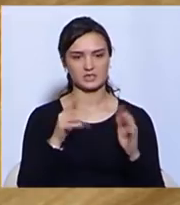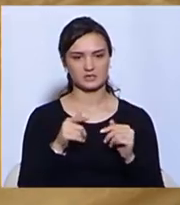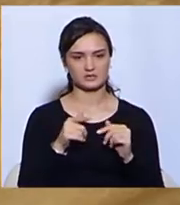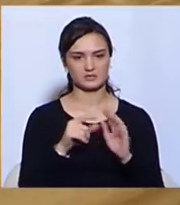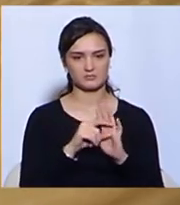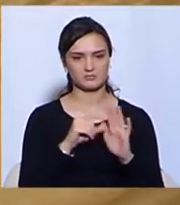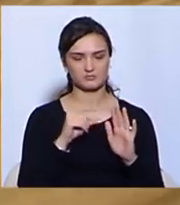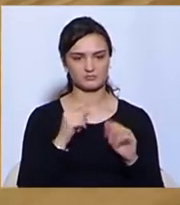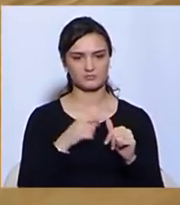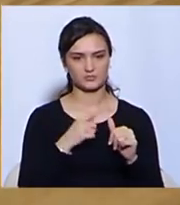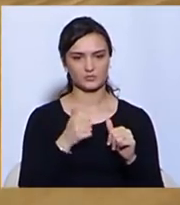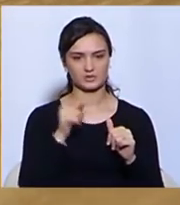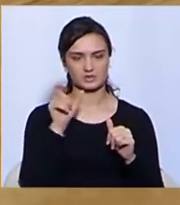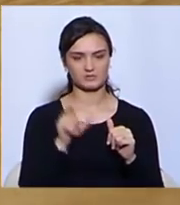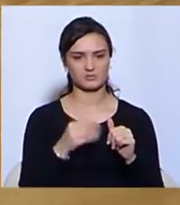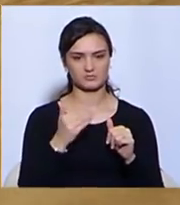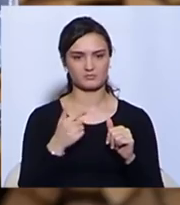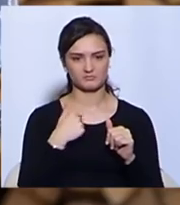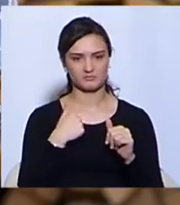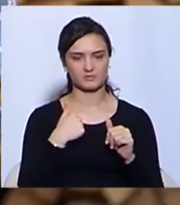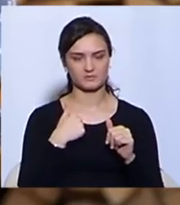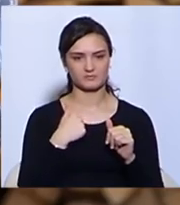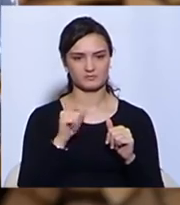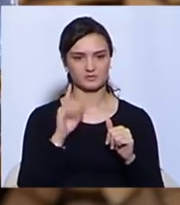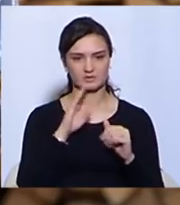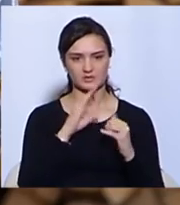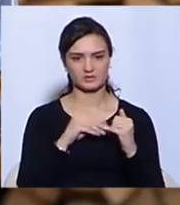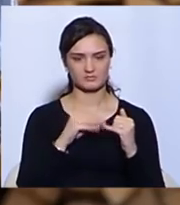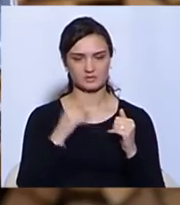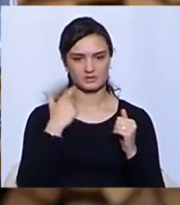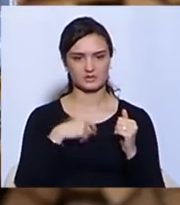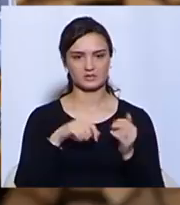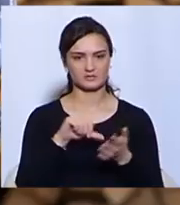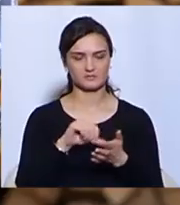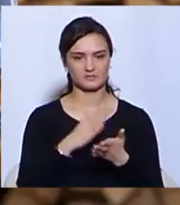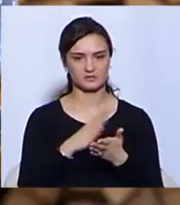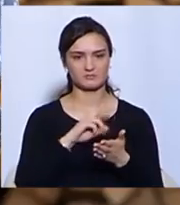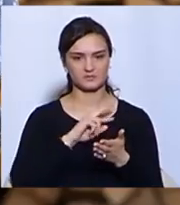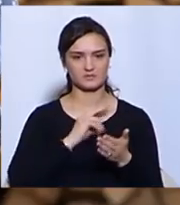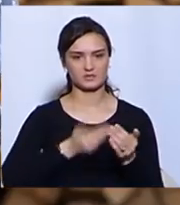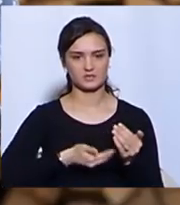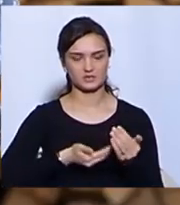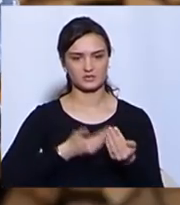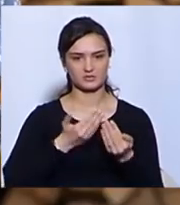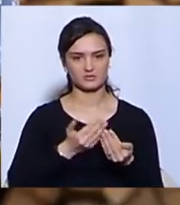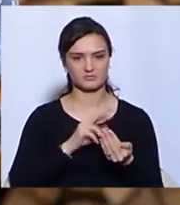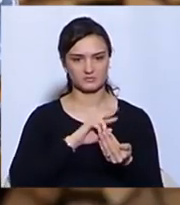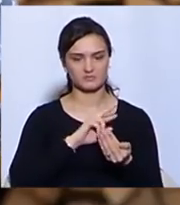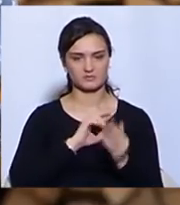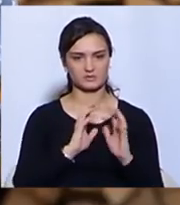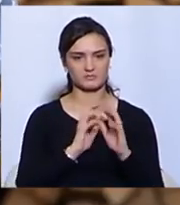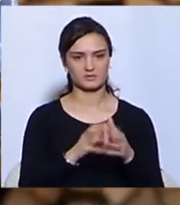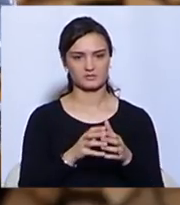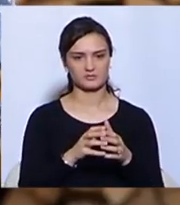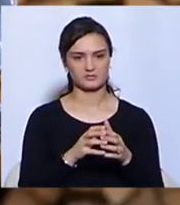მოდური სტატუსი, როგორიც ადამიანობა. და მე ვიჩემებ, რომ დედამიწელი ვარ. შესაბამისად მიყვარს სიცოცხლე, მიყვარს